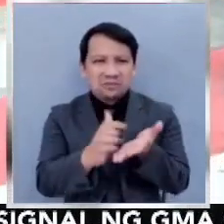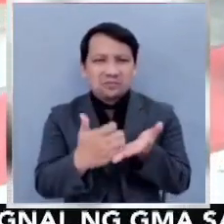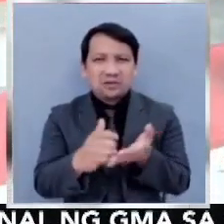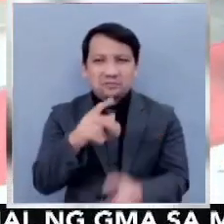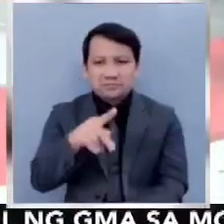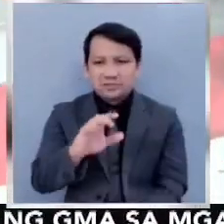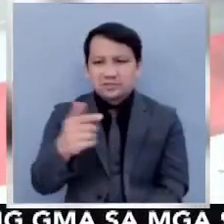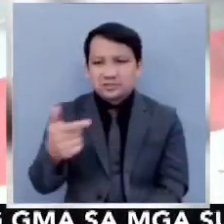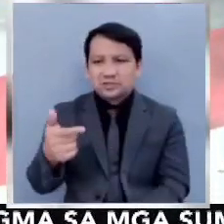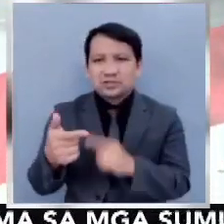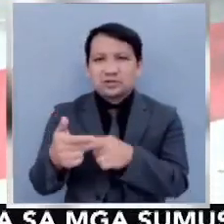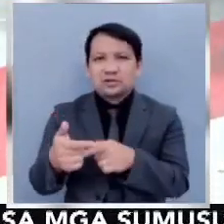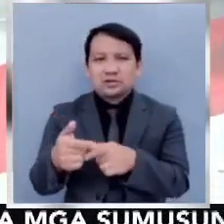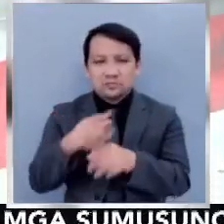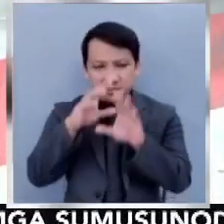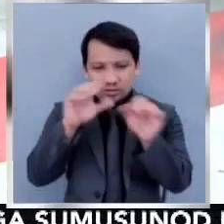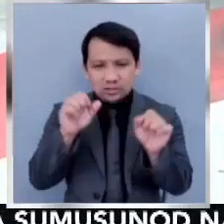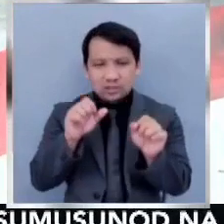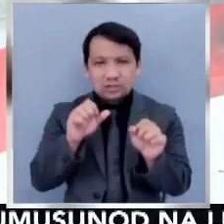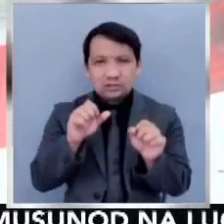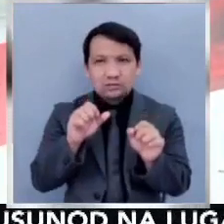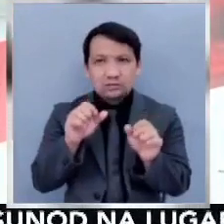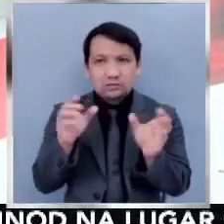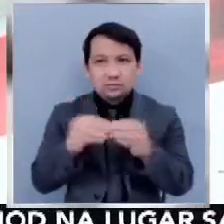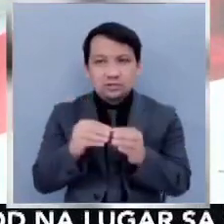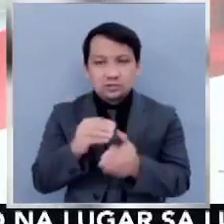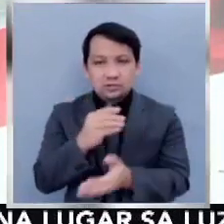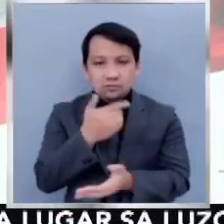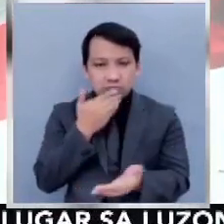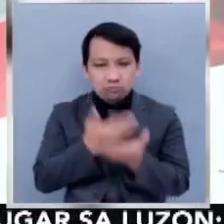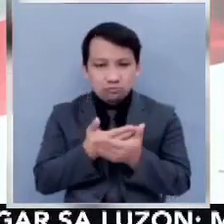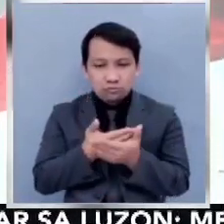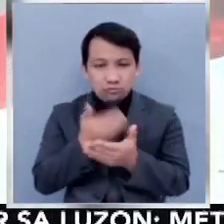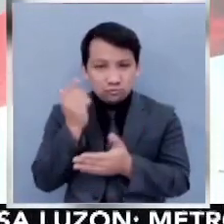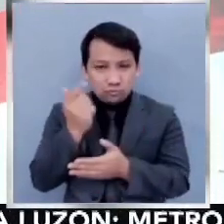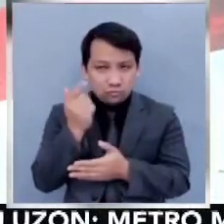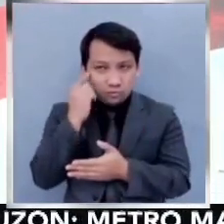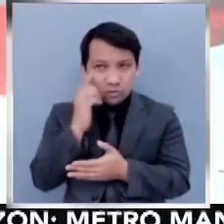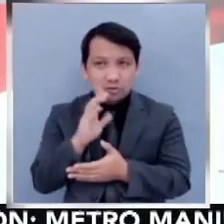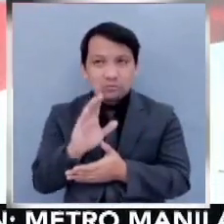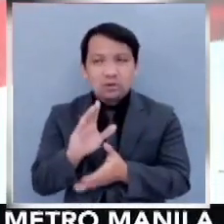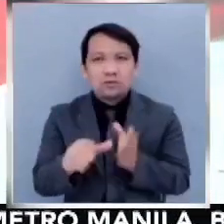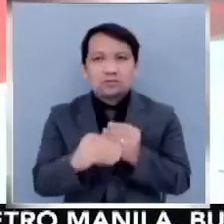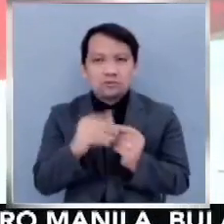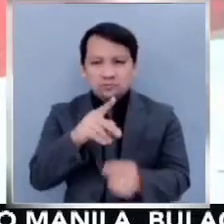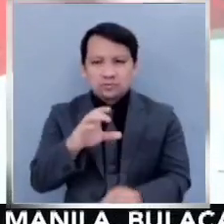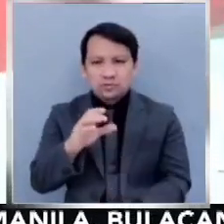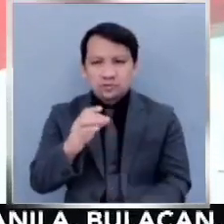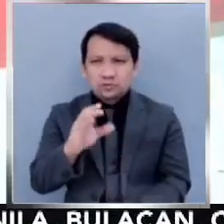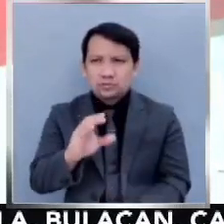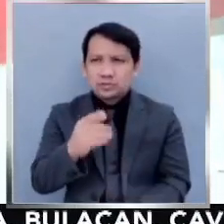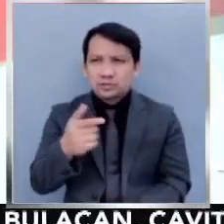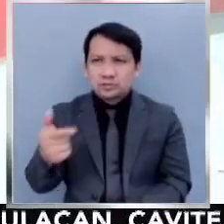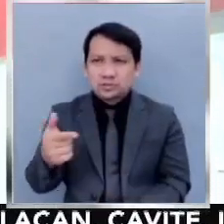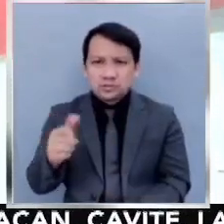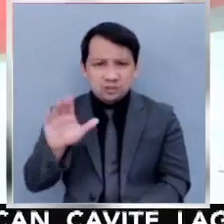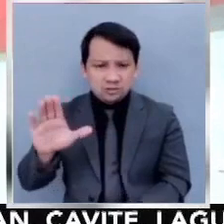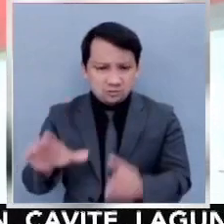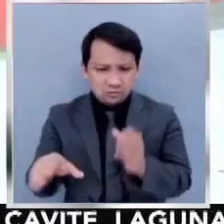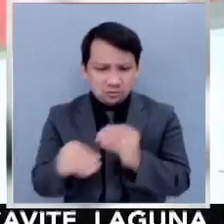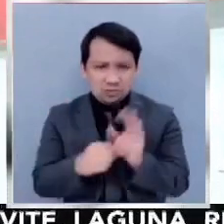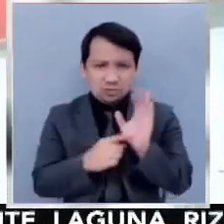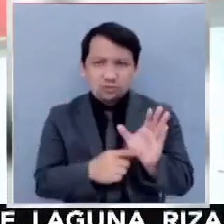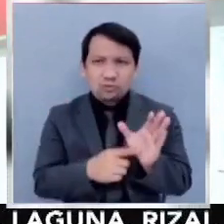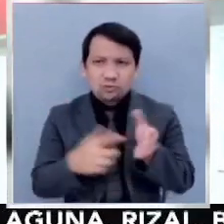Good Government o PCGG. Sabi naman ng ahensya, bilyong-bilyong piso na sa ill-gotten wealth ng mga Marcos ang kanilang